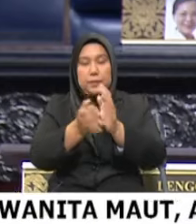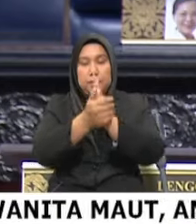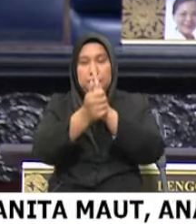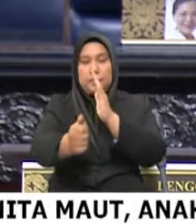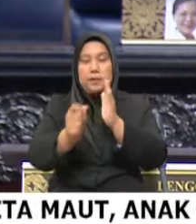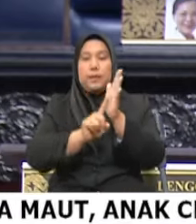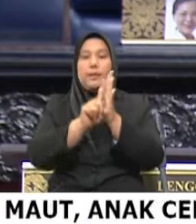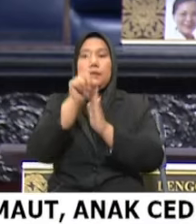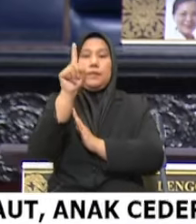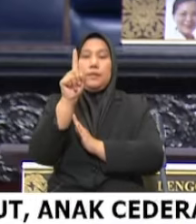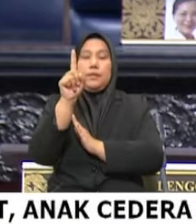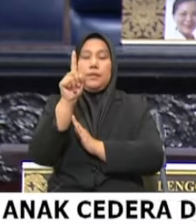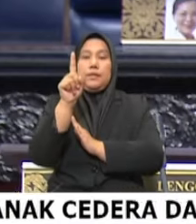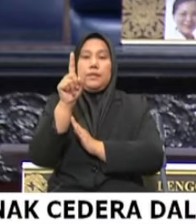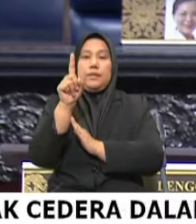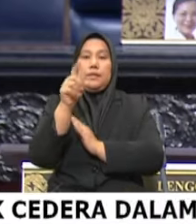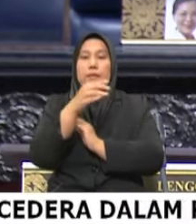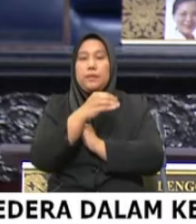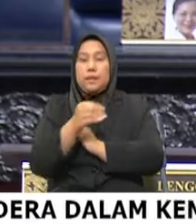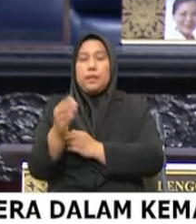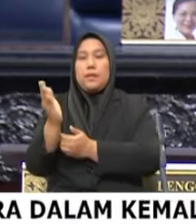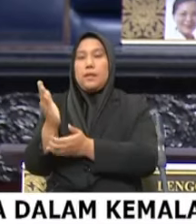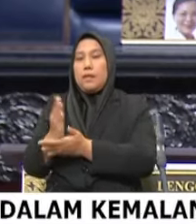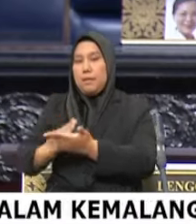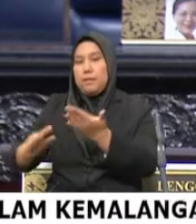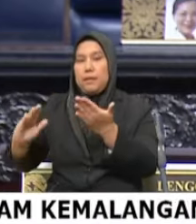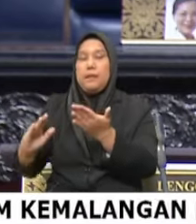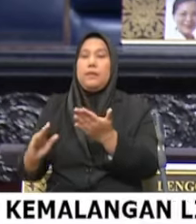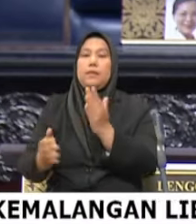tinggi dan separa kemahiran.